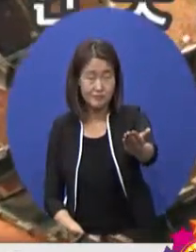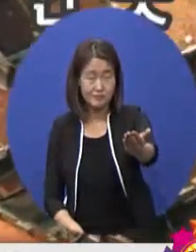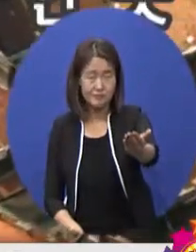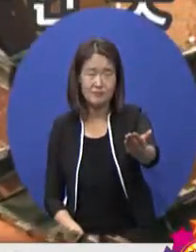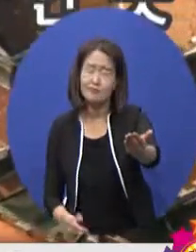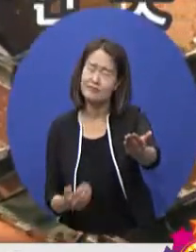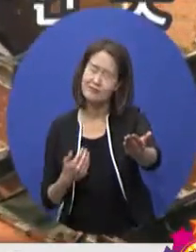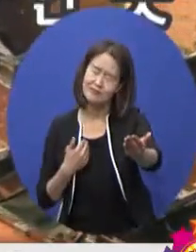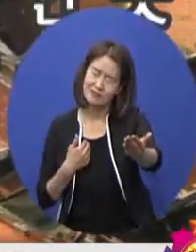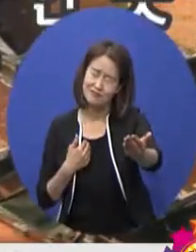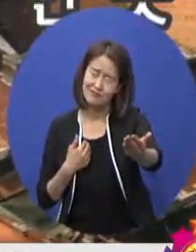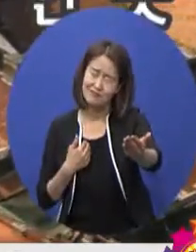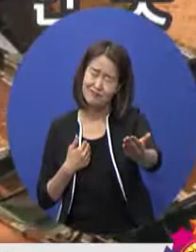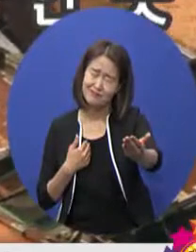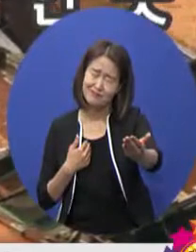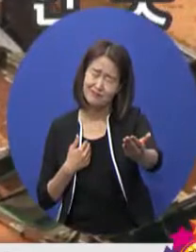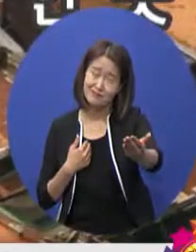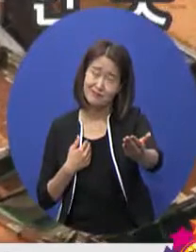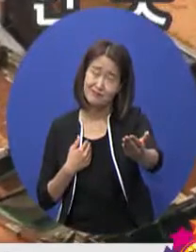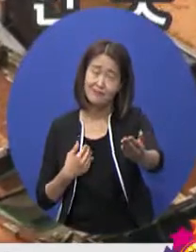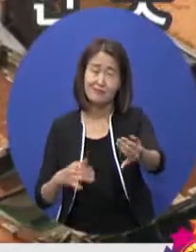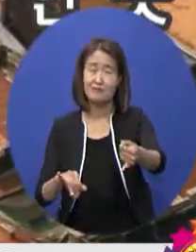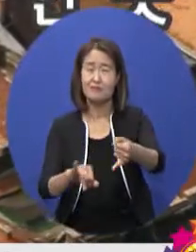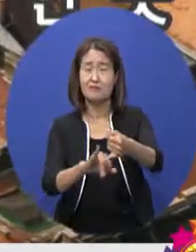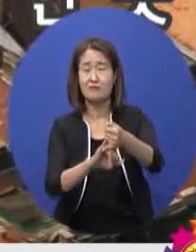보이지만 당신과는